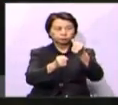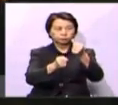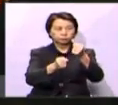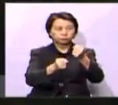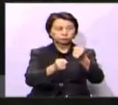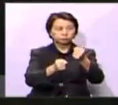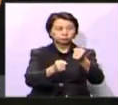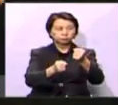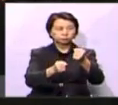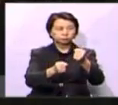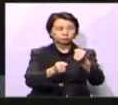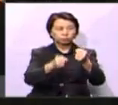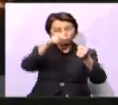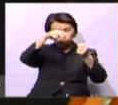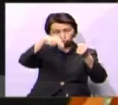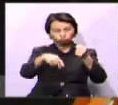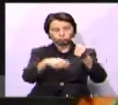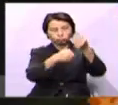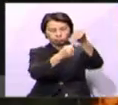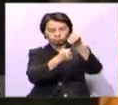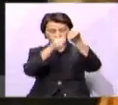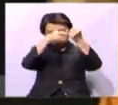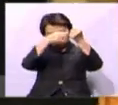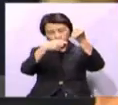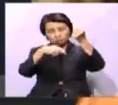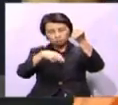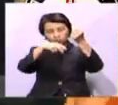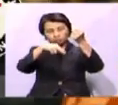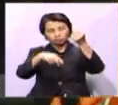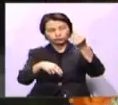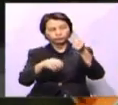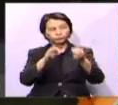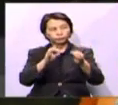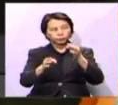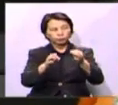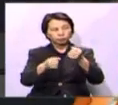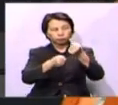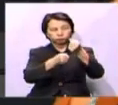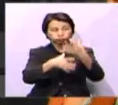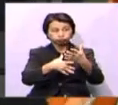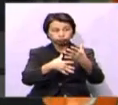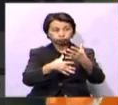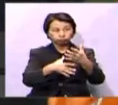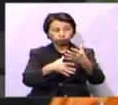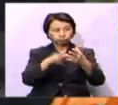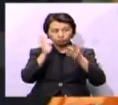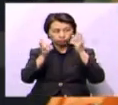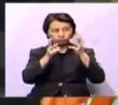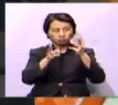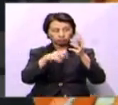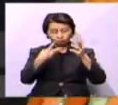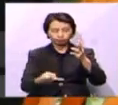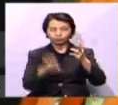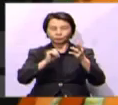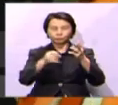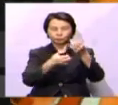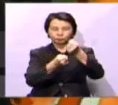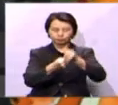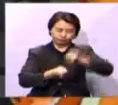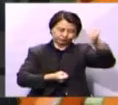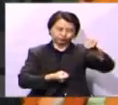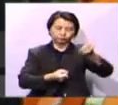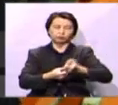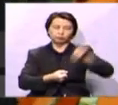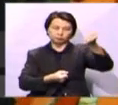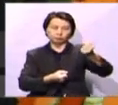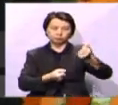Abang akan repel turun ke bawah. Lepas itu, saya kena satu safety line untuk abang. Kalau abang terlepas, sebab abang jangan risau, abang tekan jatuh terus ke bawah. Sebab kita pakai safety